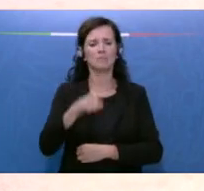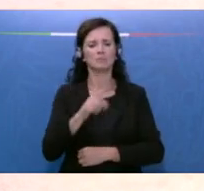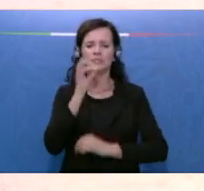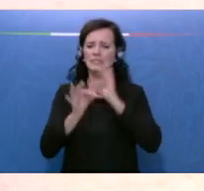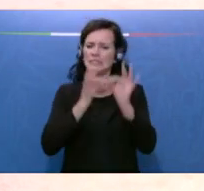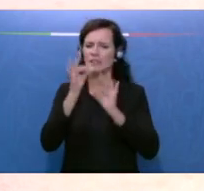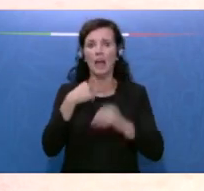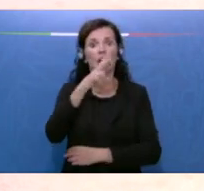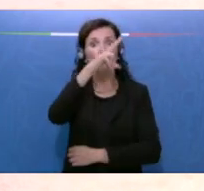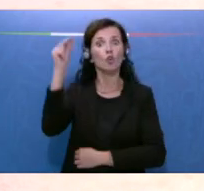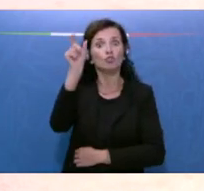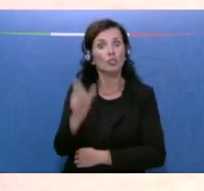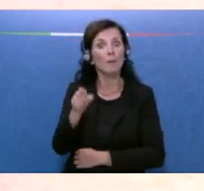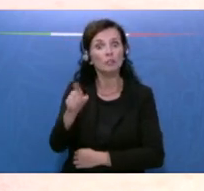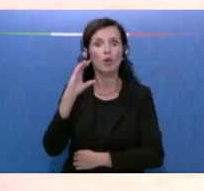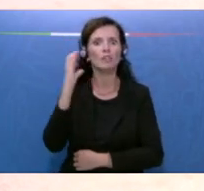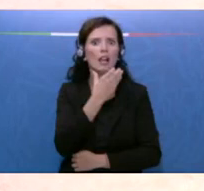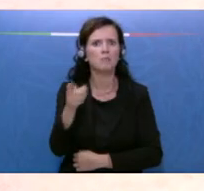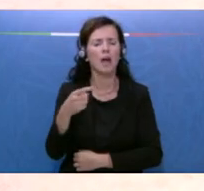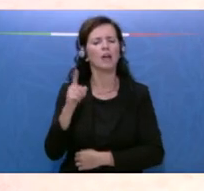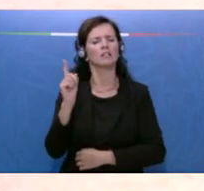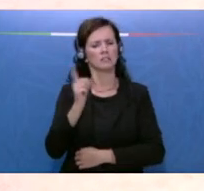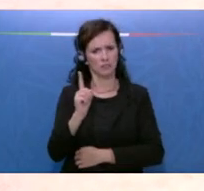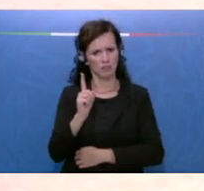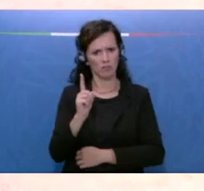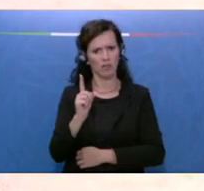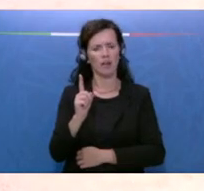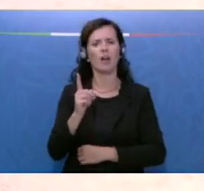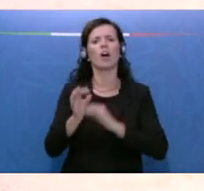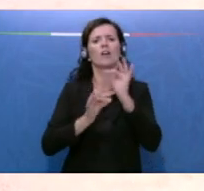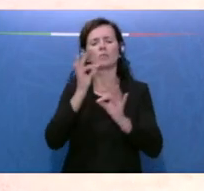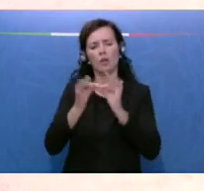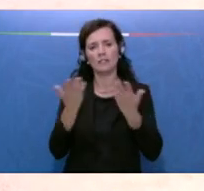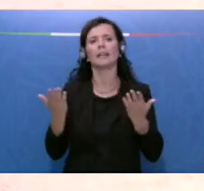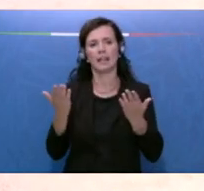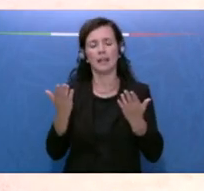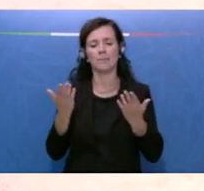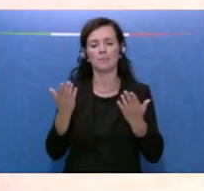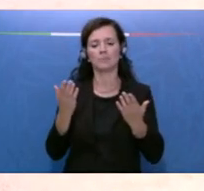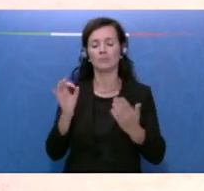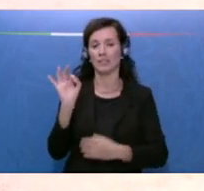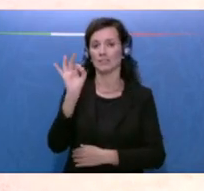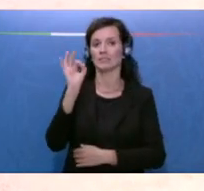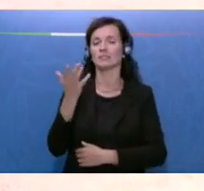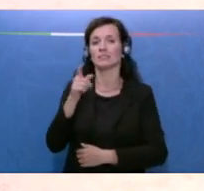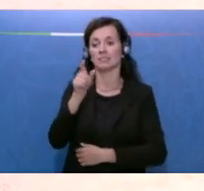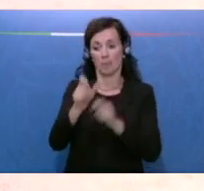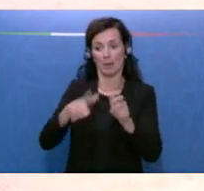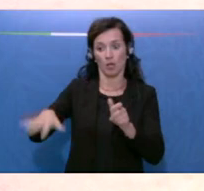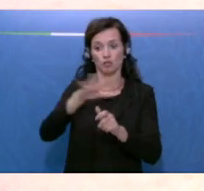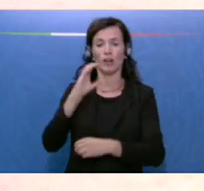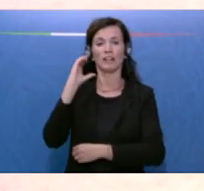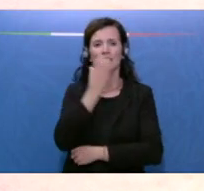knowledge that the taliban for words